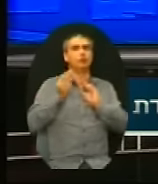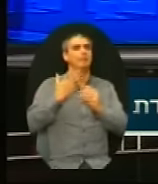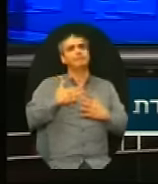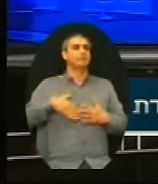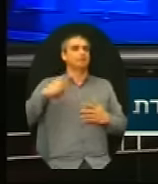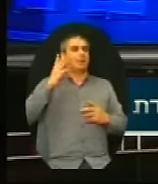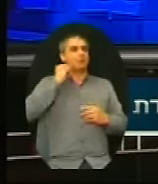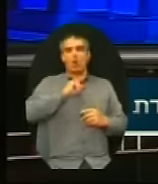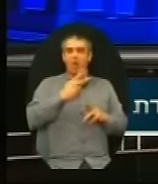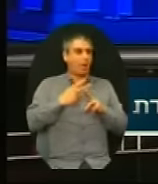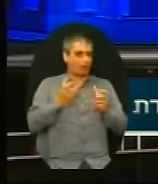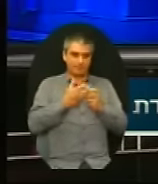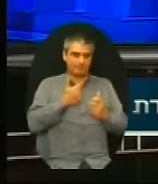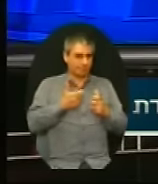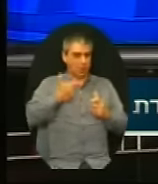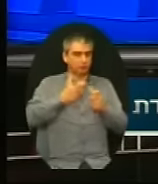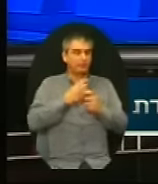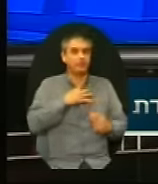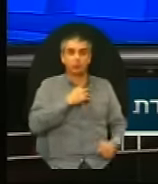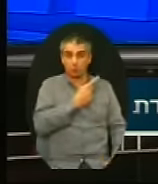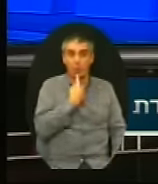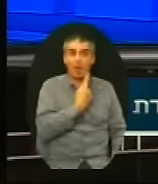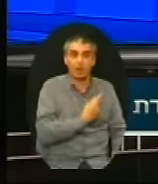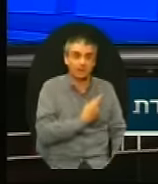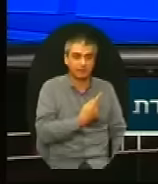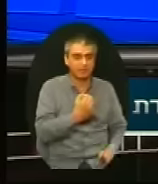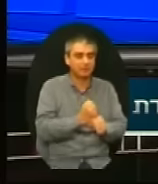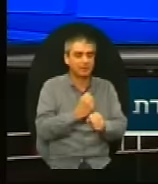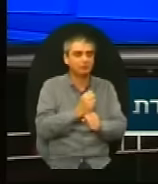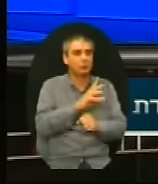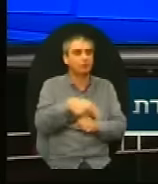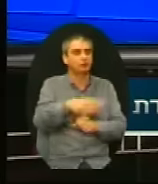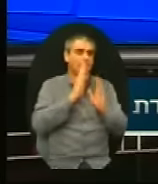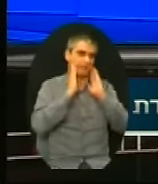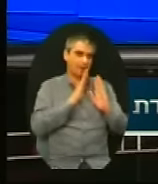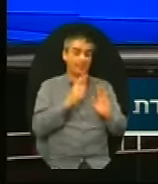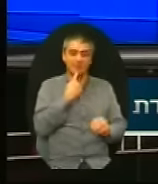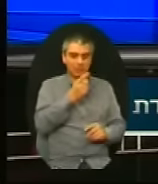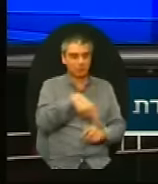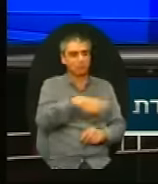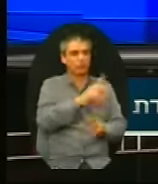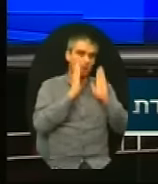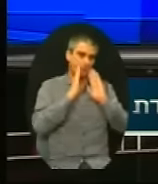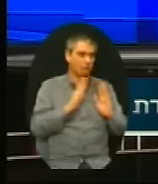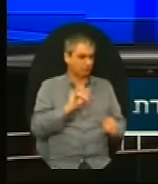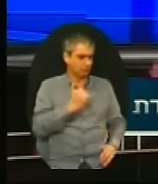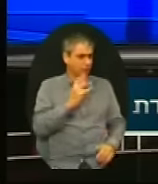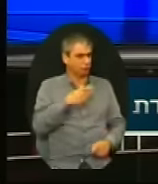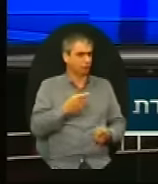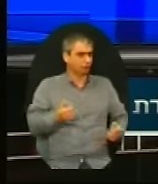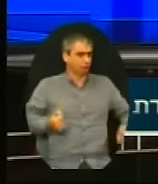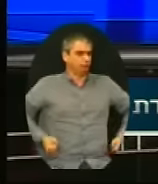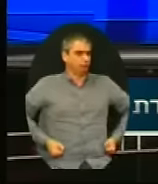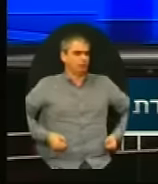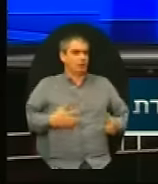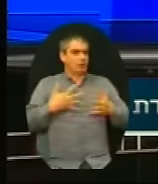ראש המפלגה שלי. במקרה שלנו גם ראש המפלגה אומר, תעשו את מה שאתם מאמינים, תגידו את מה שאתם מאמינים. נכון, יש משמעות